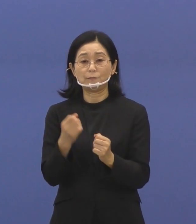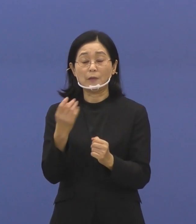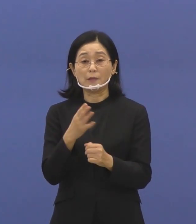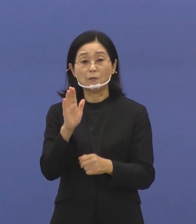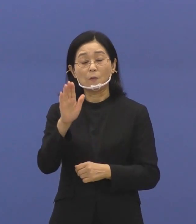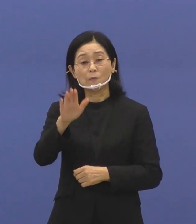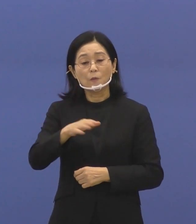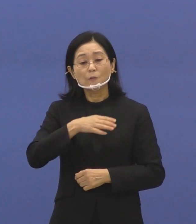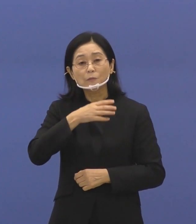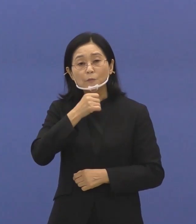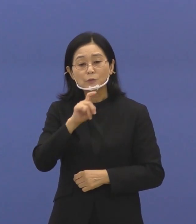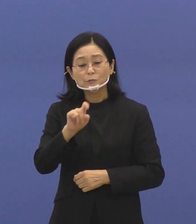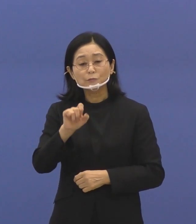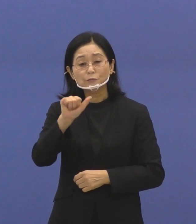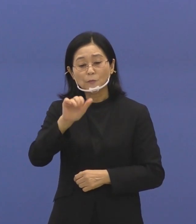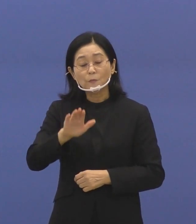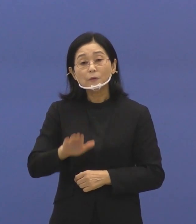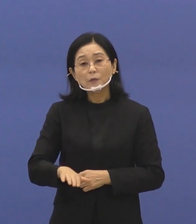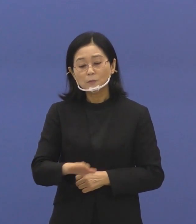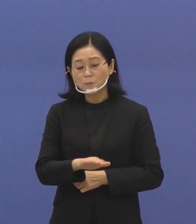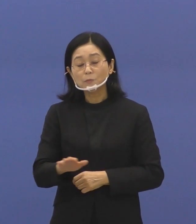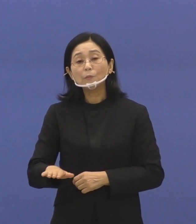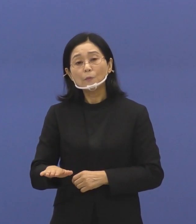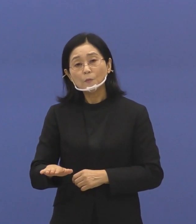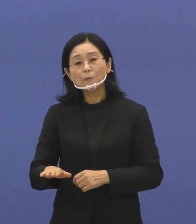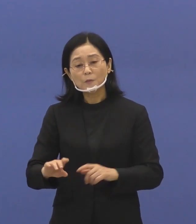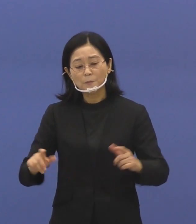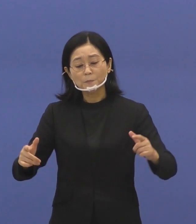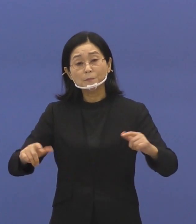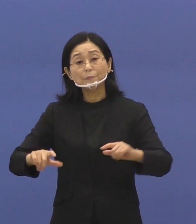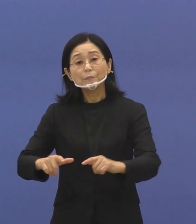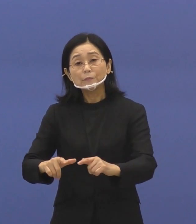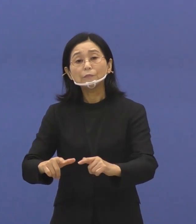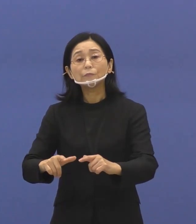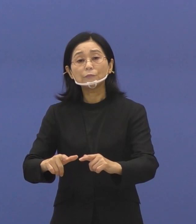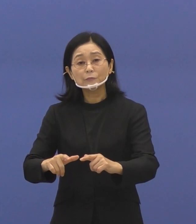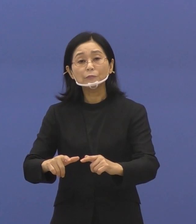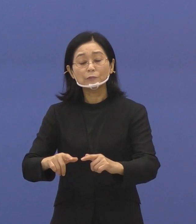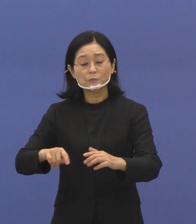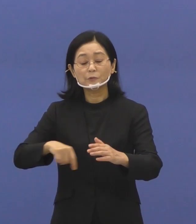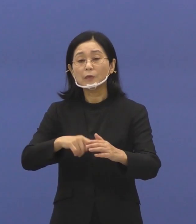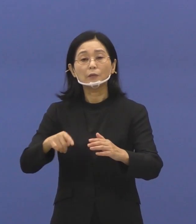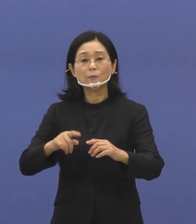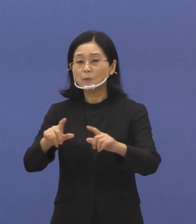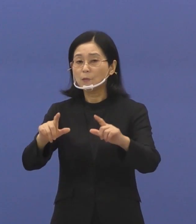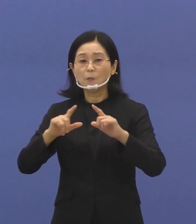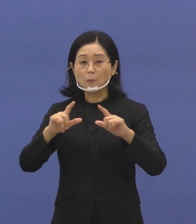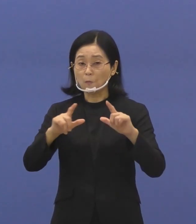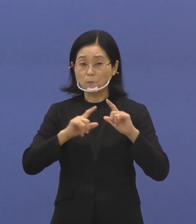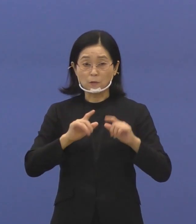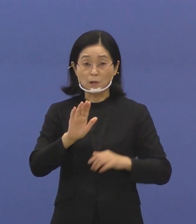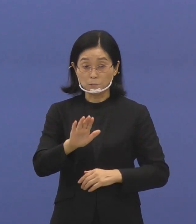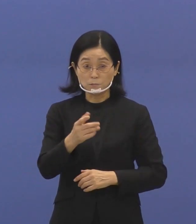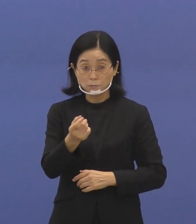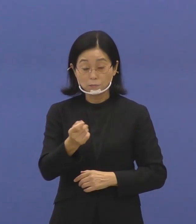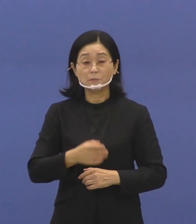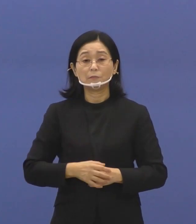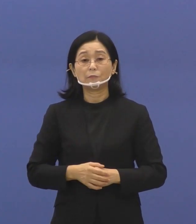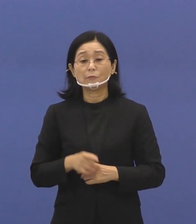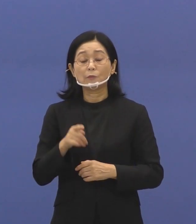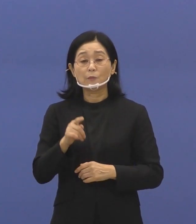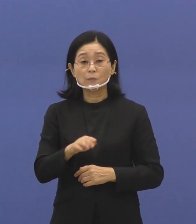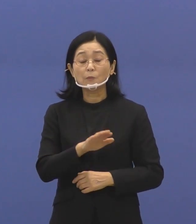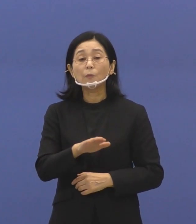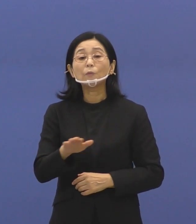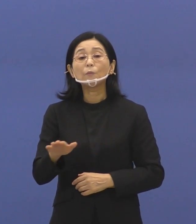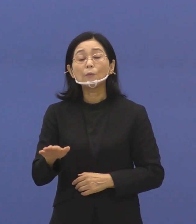未満人口が減っていくと思う、減っていくというようなあの内容も報告されてますけども、この、子ども